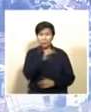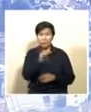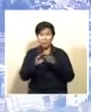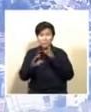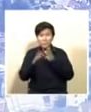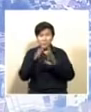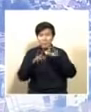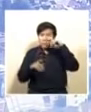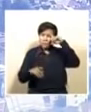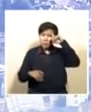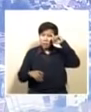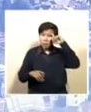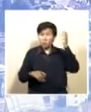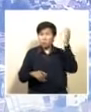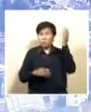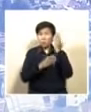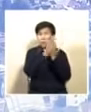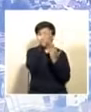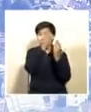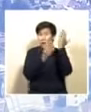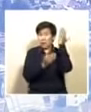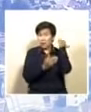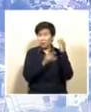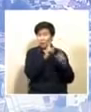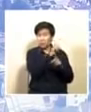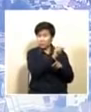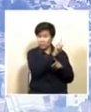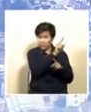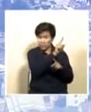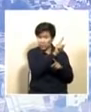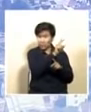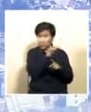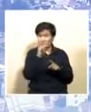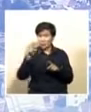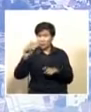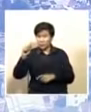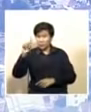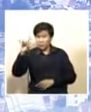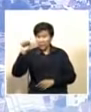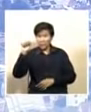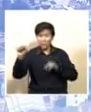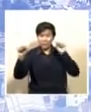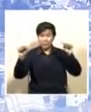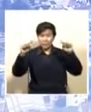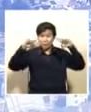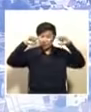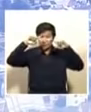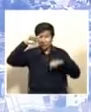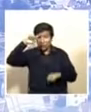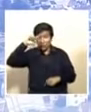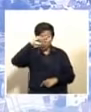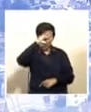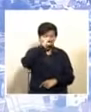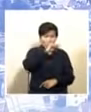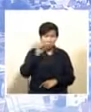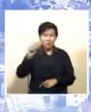างกรณีของการสัญจรทางถนนโดยรถประจำทางลดลง